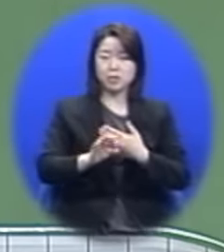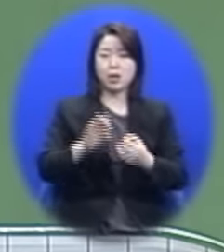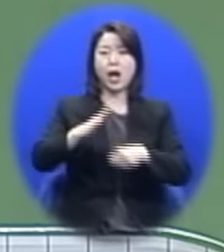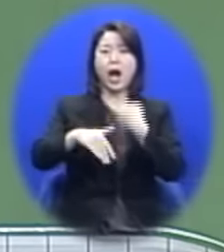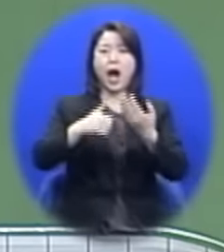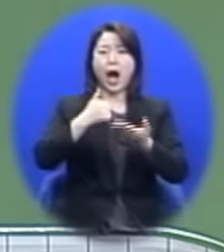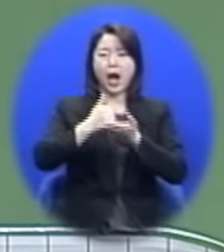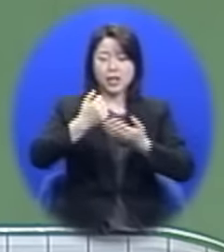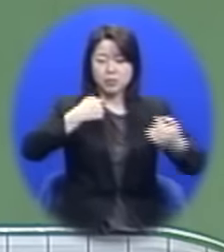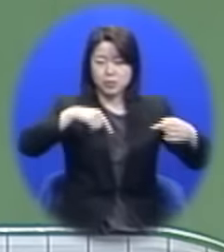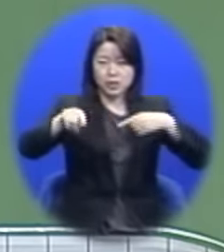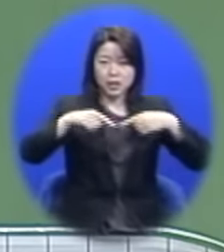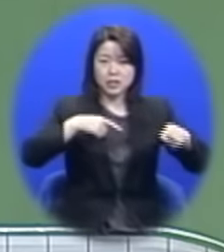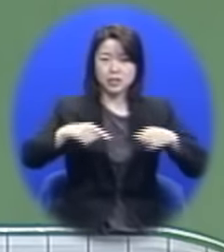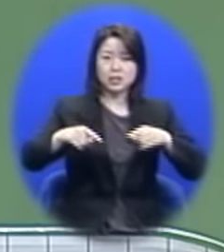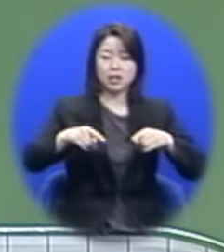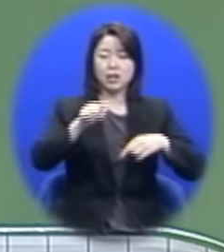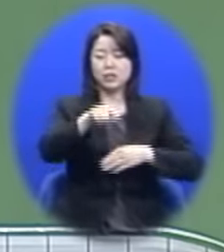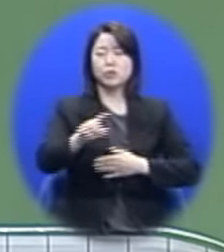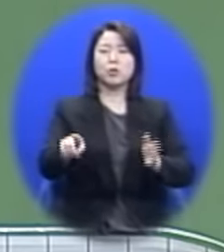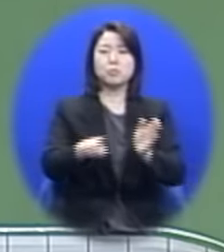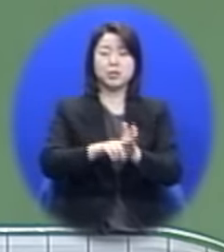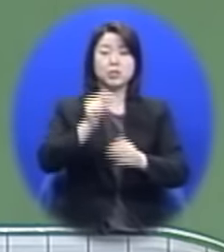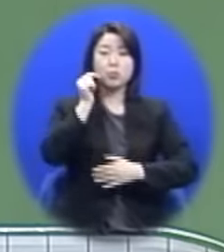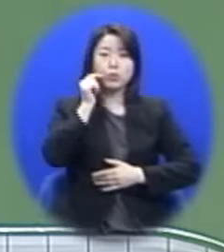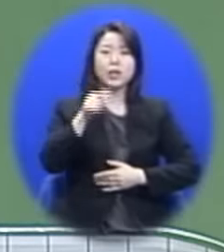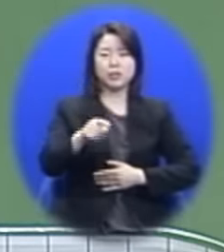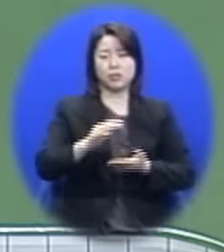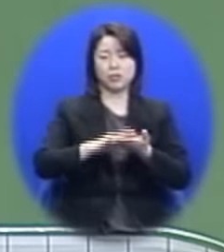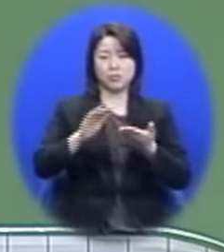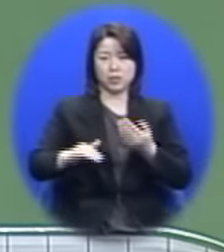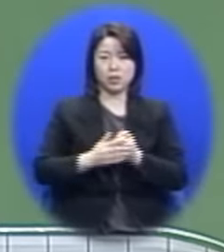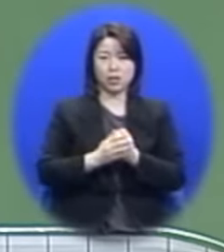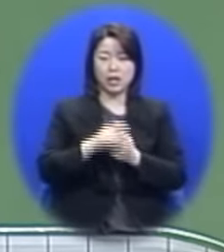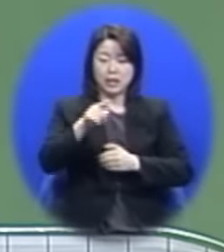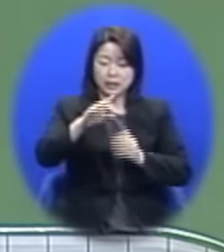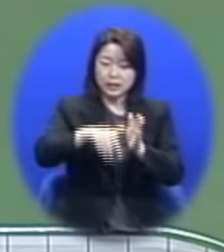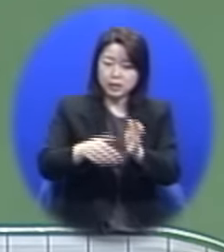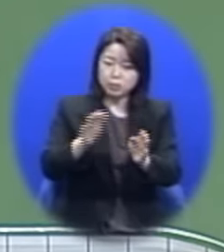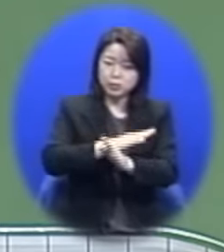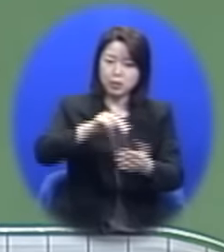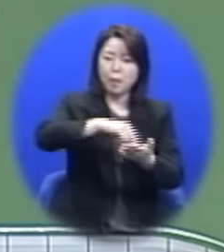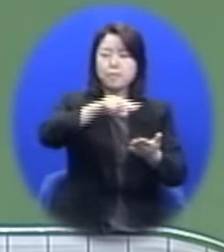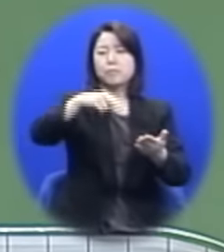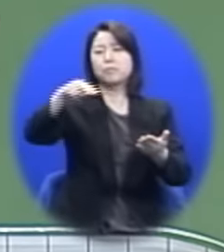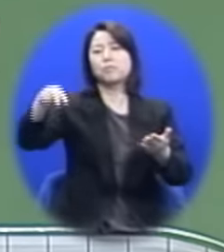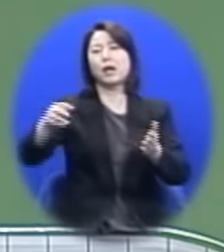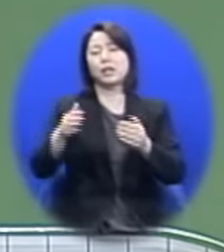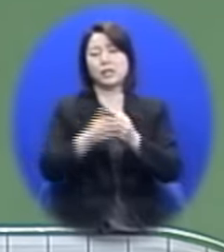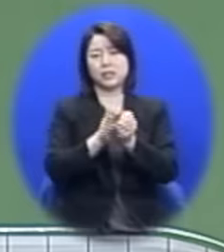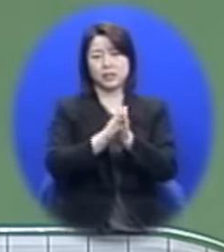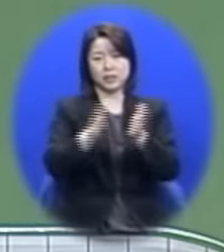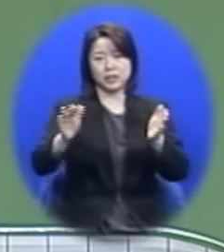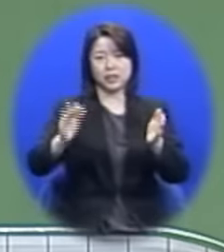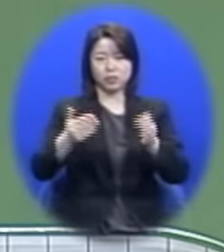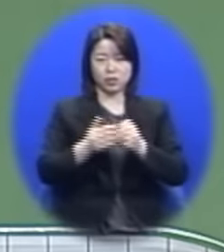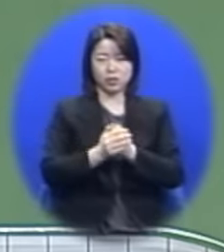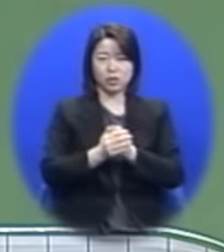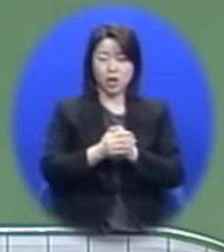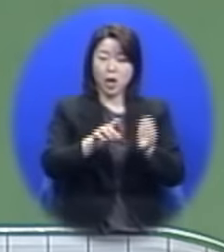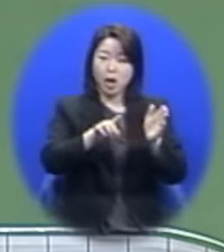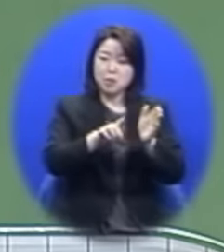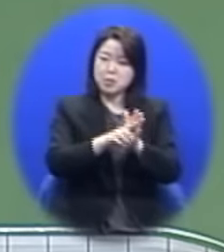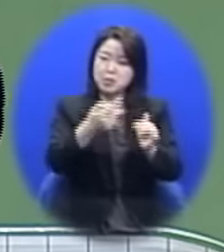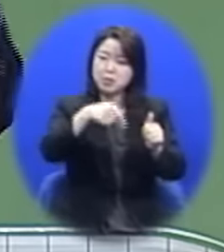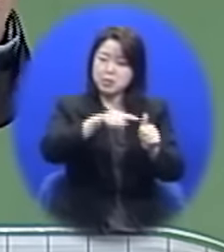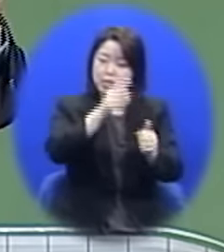하나님이 다스린다는 게 믿어지지 않는 것. 그때부터 방황이 시작이 되는 겁니다. 믿고 의지하지 말아야 될